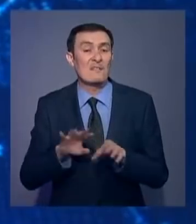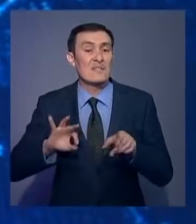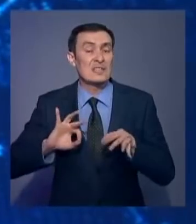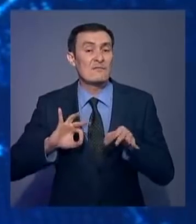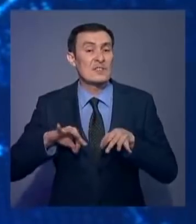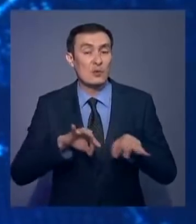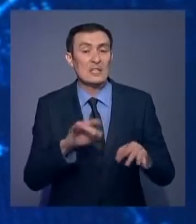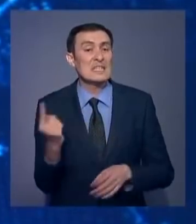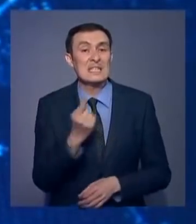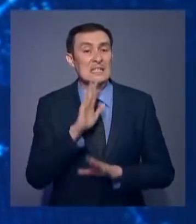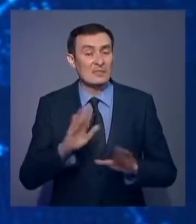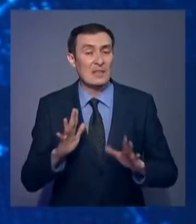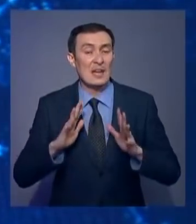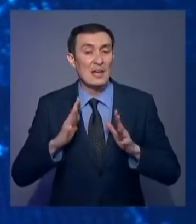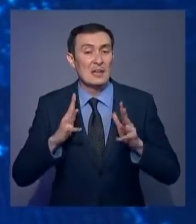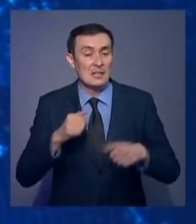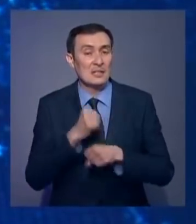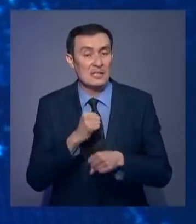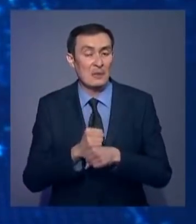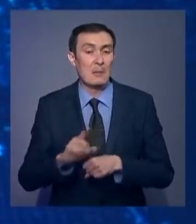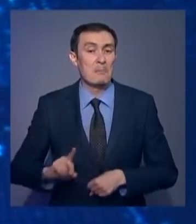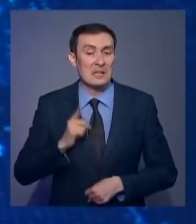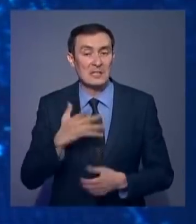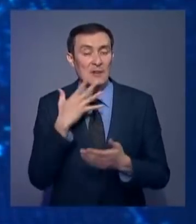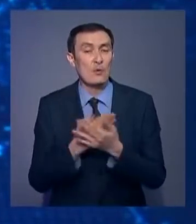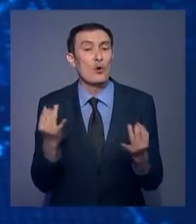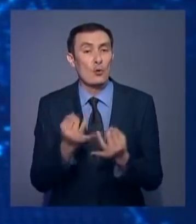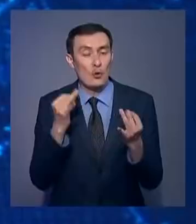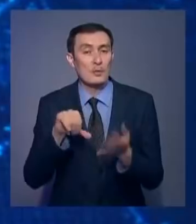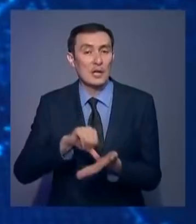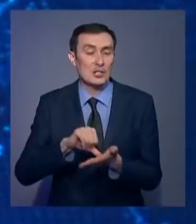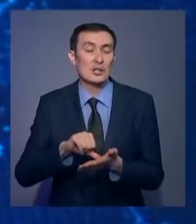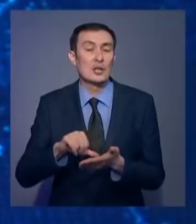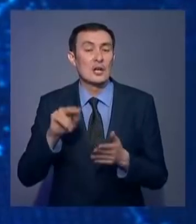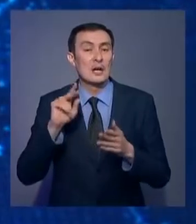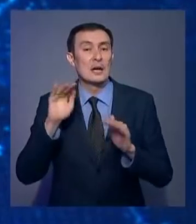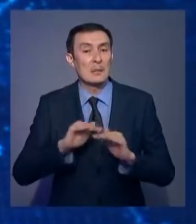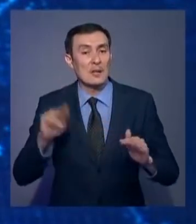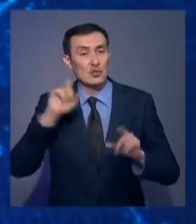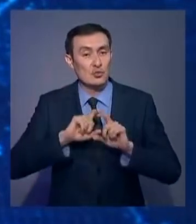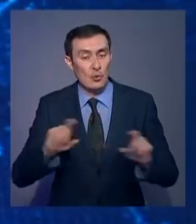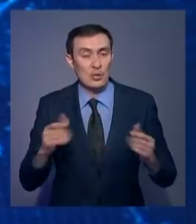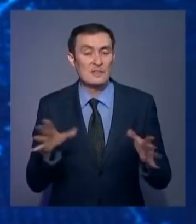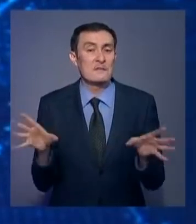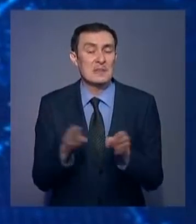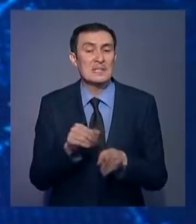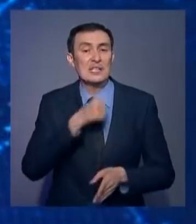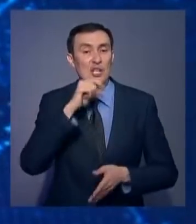не единственная техника, которую собрал умелец. К своему хобби он приобщает учеников. И сейчас они